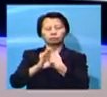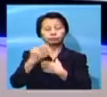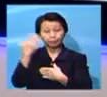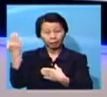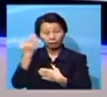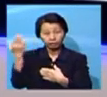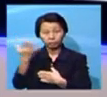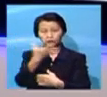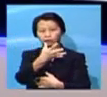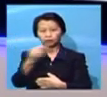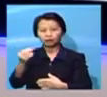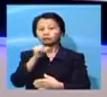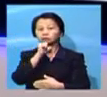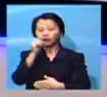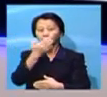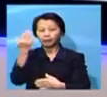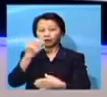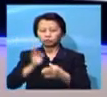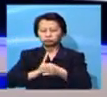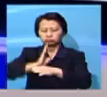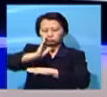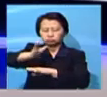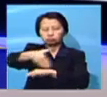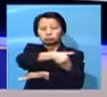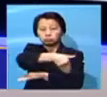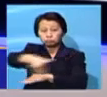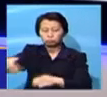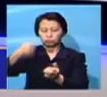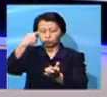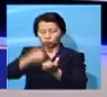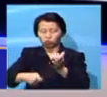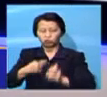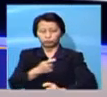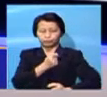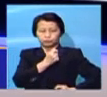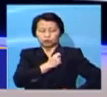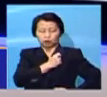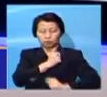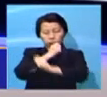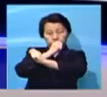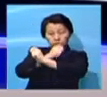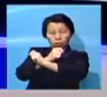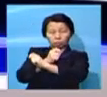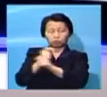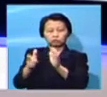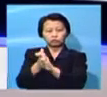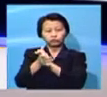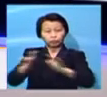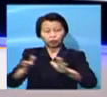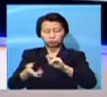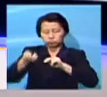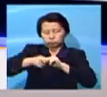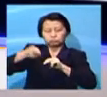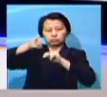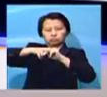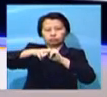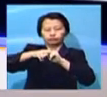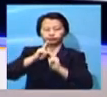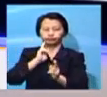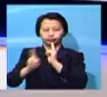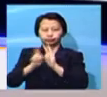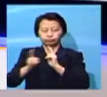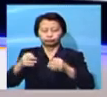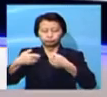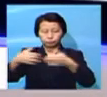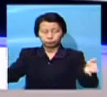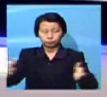Nazri melangkaui sempadan Rantau menyebabkan kos pertahanan dan keselamatan kian meningkat berucap merasmikan pameran Aero